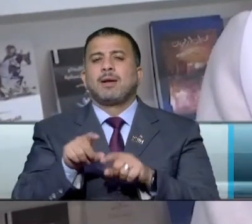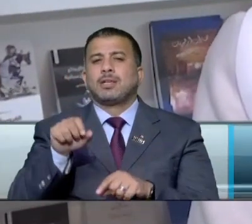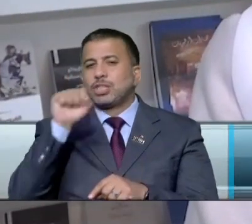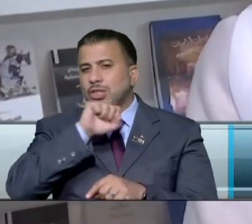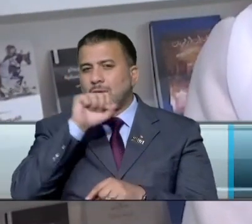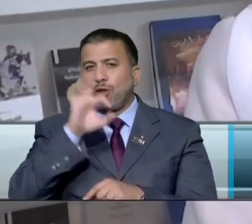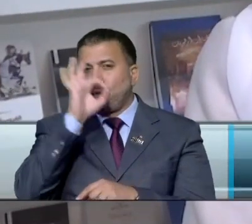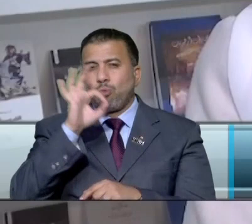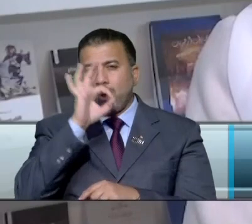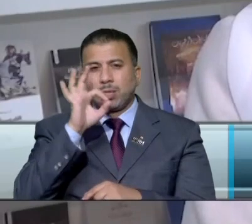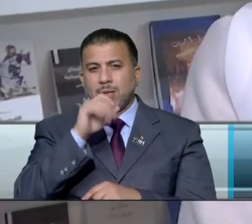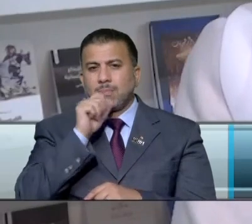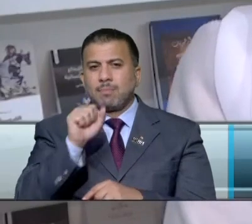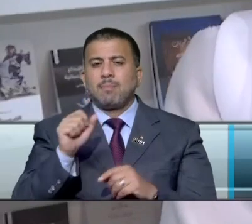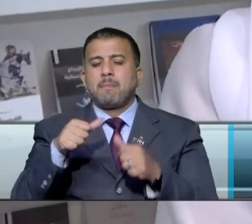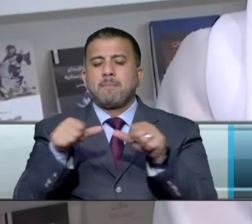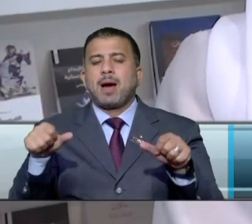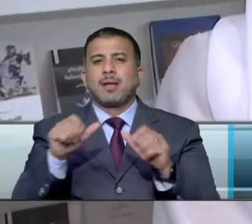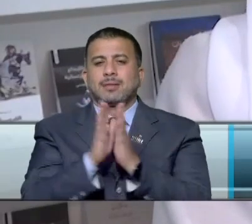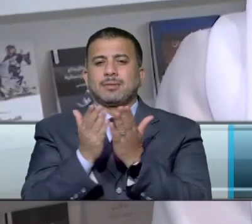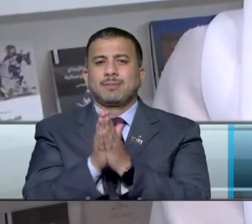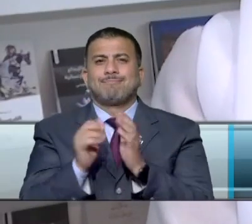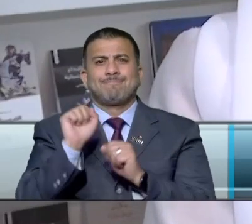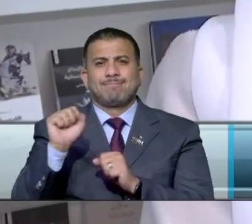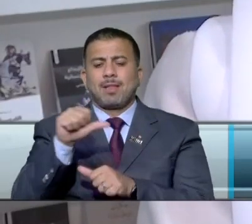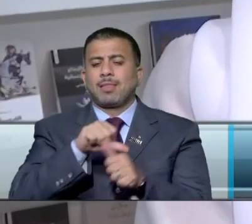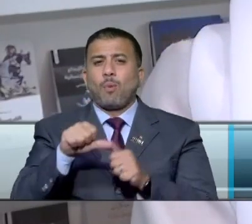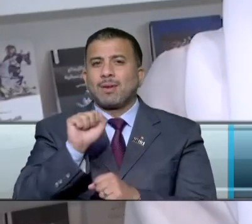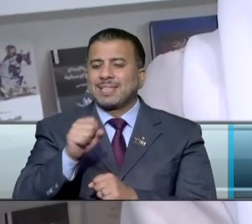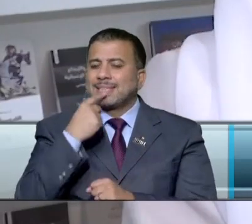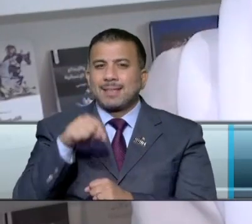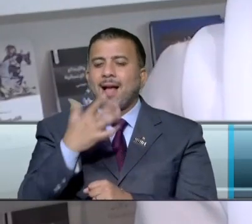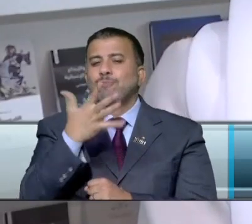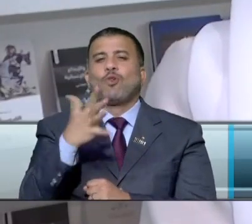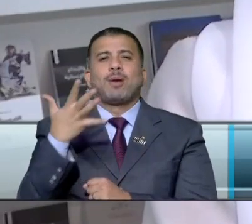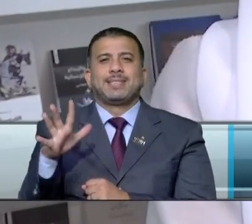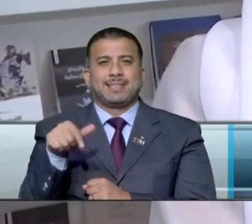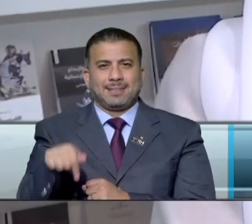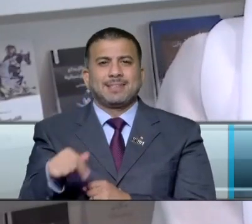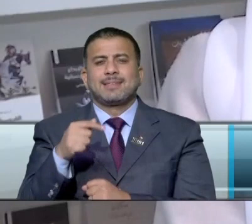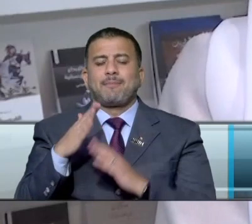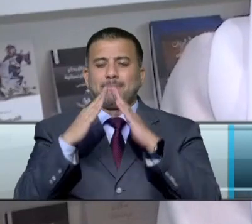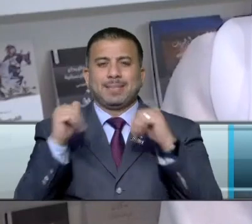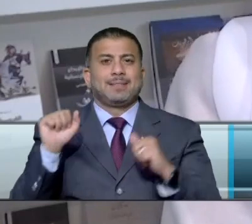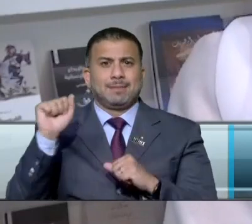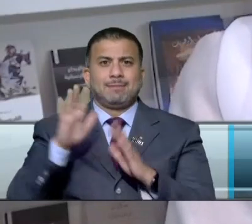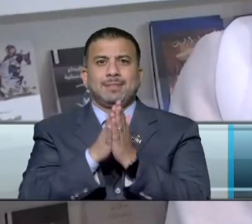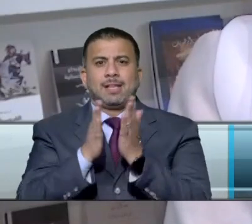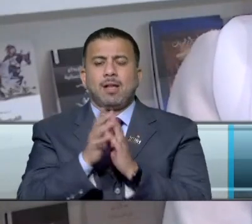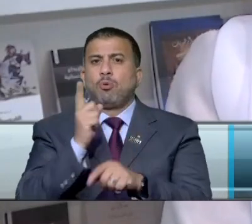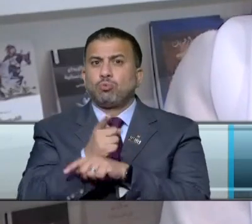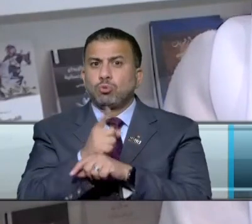الشارقة للتراث في معرض القاهرة الدولي للكتاب في دورته 55، والذي ضم العديد من